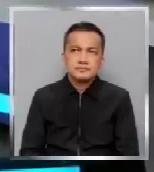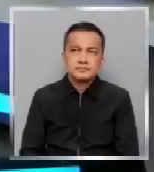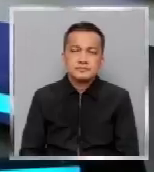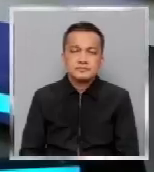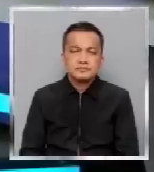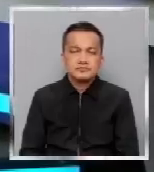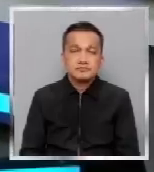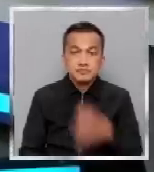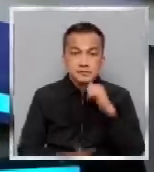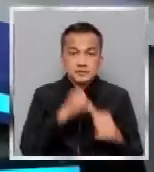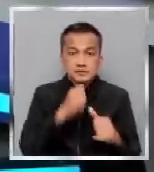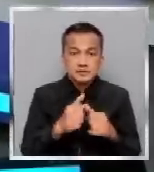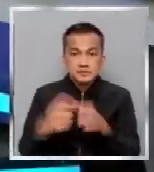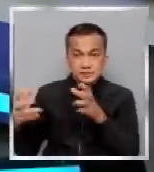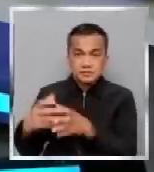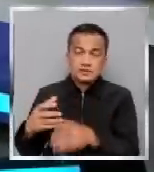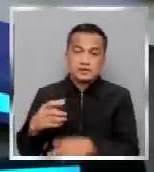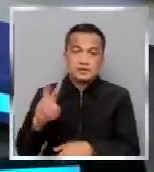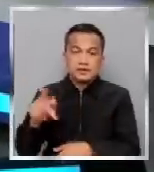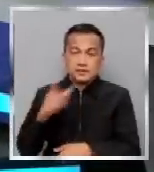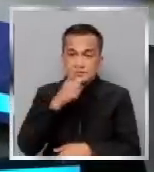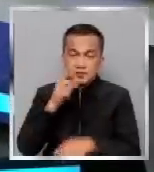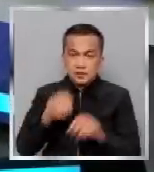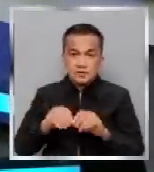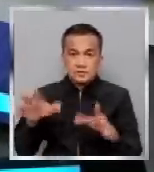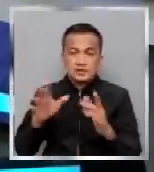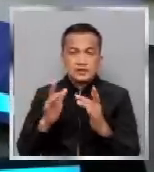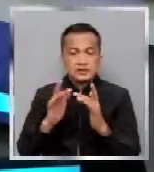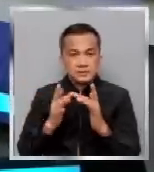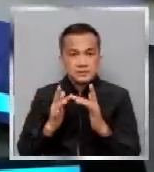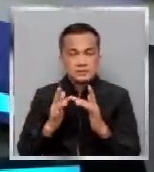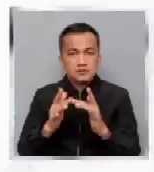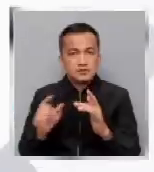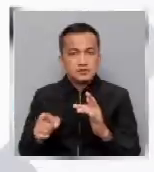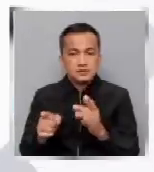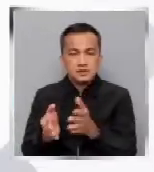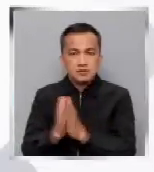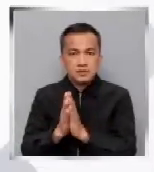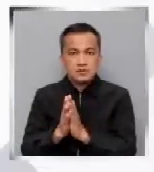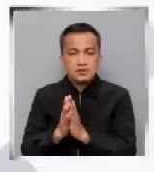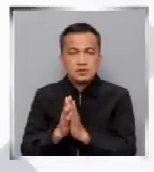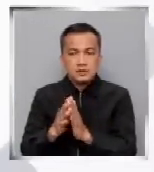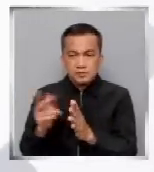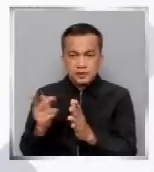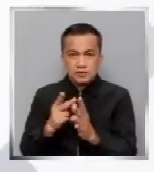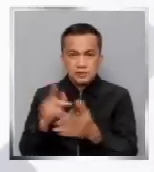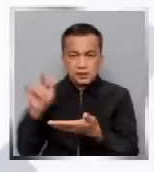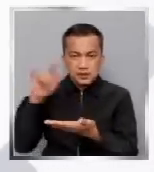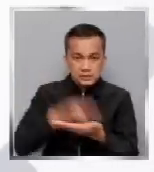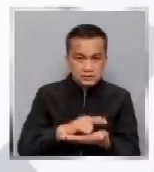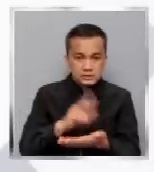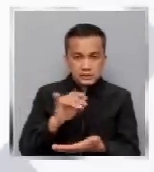Pinabulaanan ng kampo ni Vice President Lenny Robredo ang kumakalat sa social media na humiling siya na mag-priority landing sa NAIA para sa